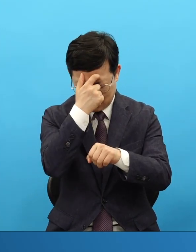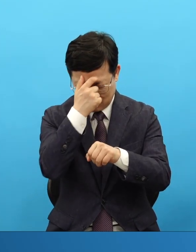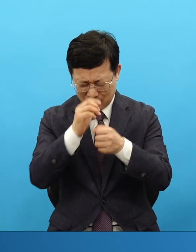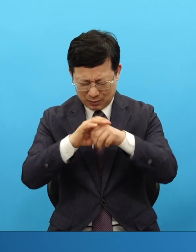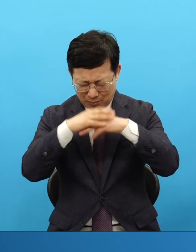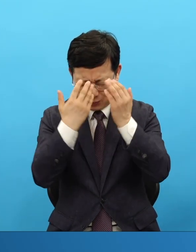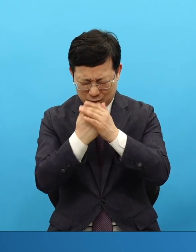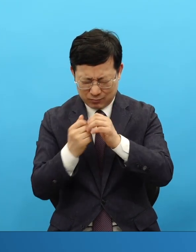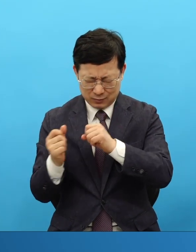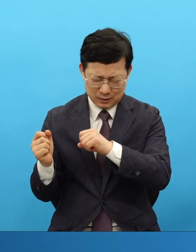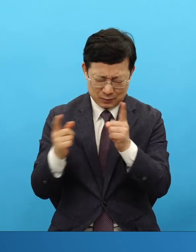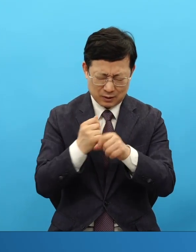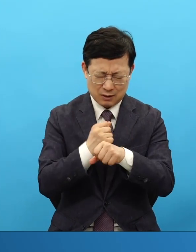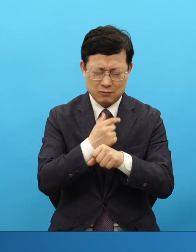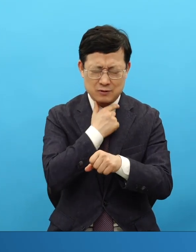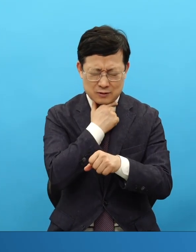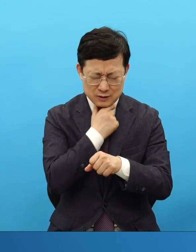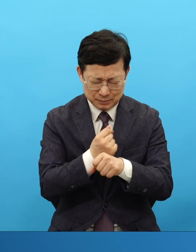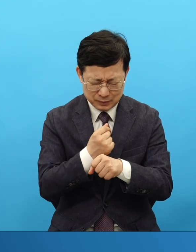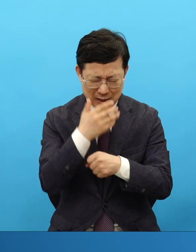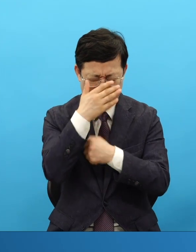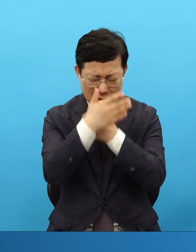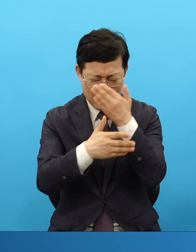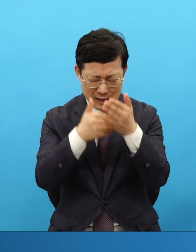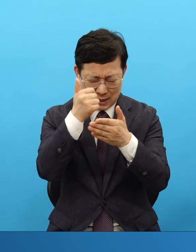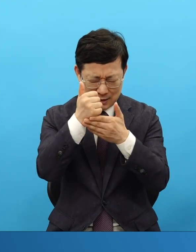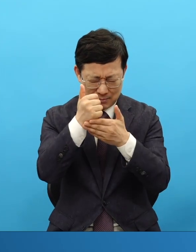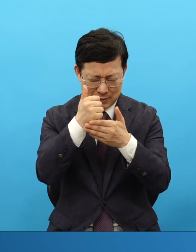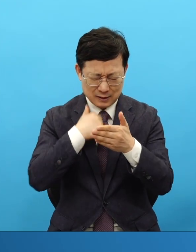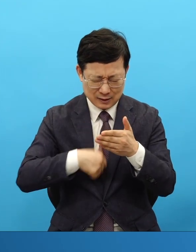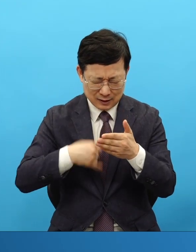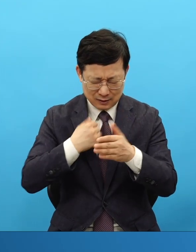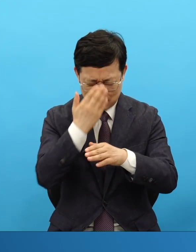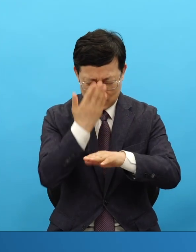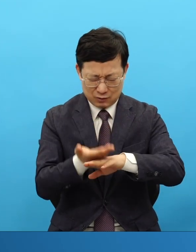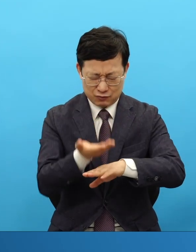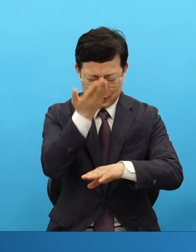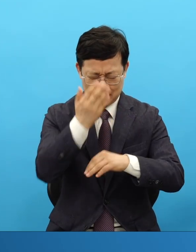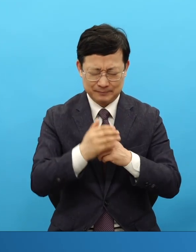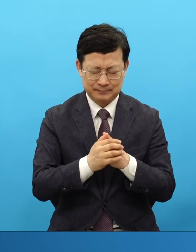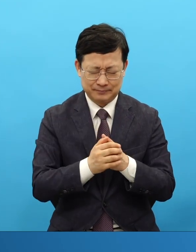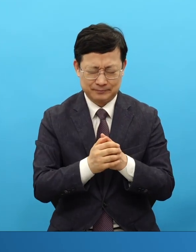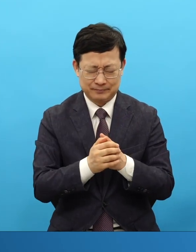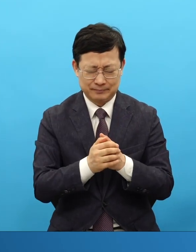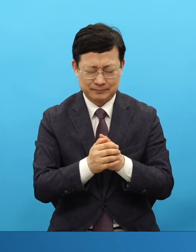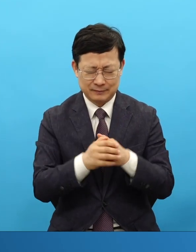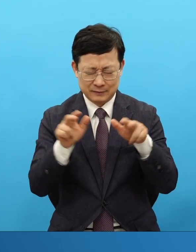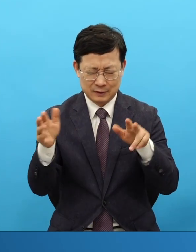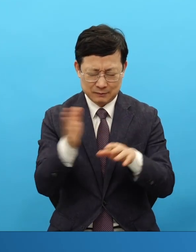것 회복할 하나님의 사람들 위해 People who restore all things through 24-hour prayer.